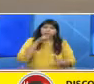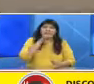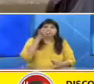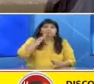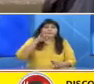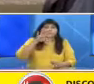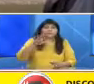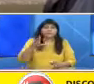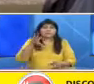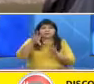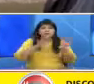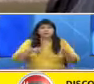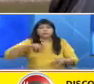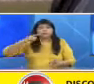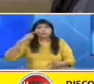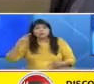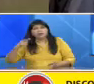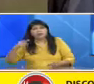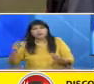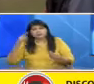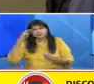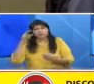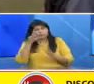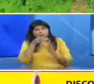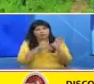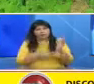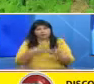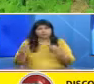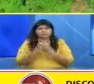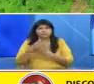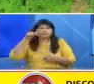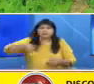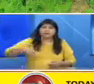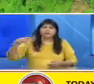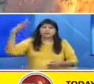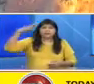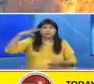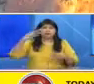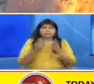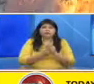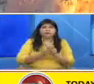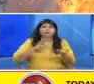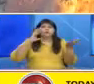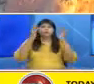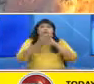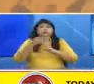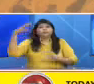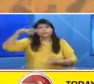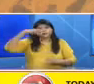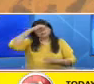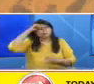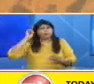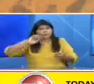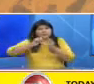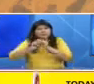में उनकी भाषा में प्रसारित करने की योजना बनाई है। आज जब पर्यावरण, ग्लोबल वार्मिंग,